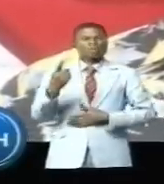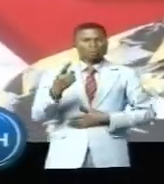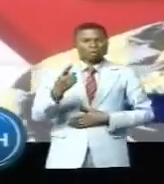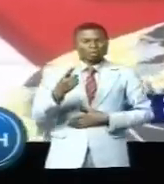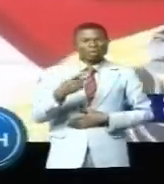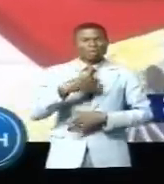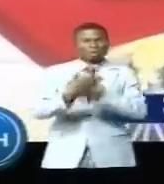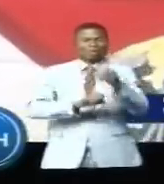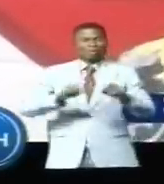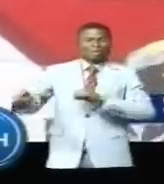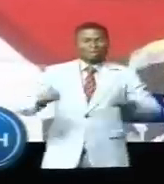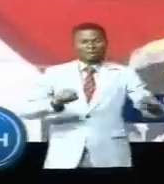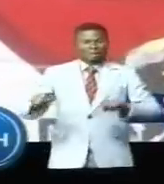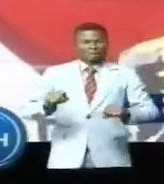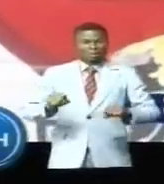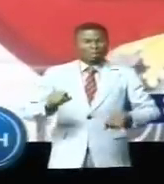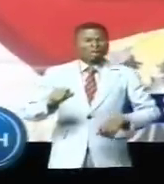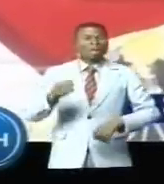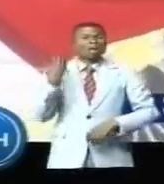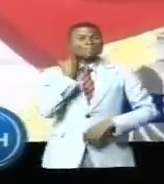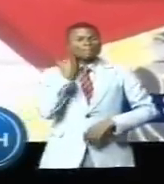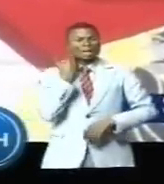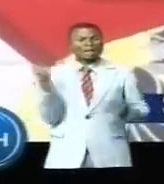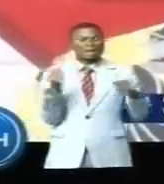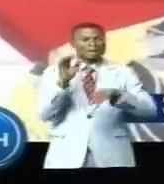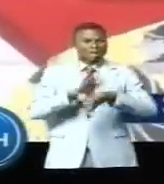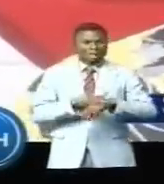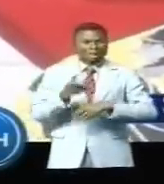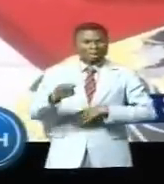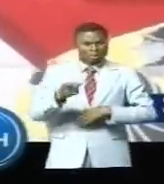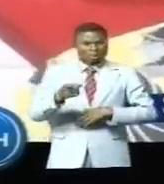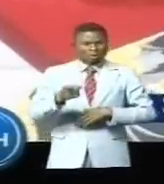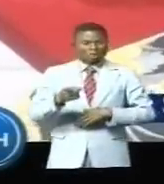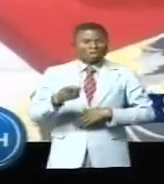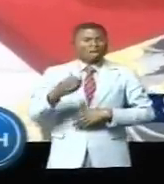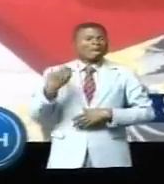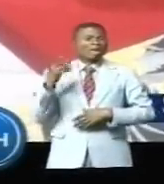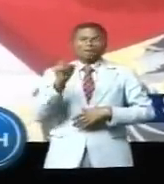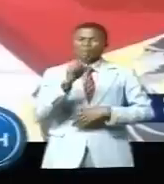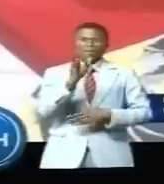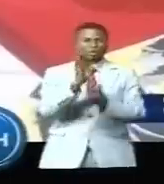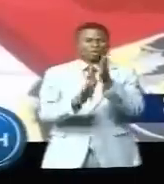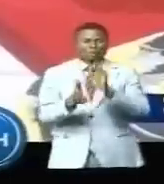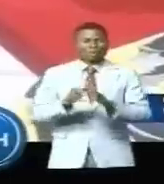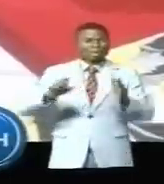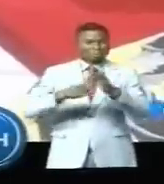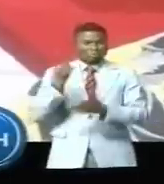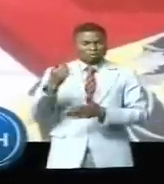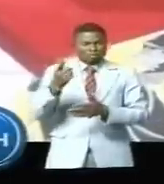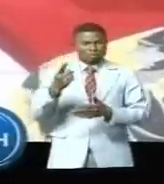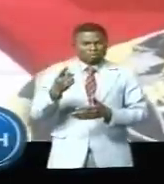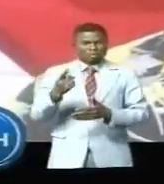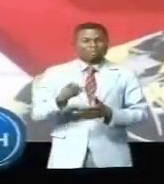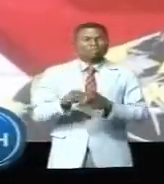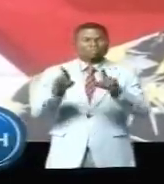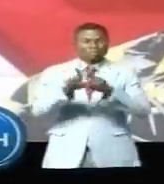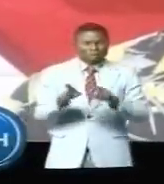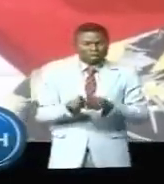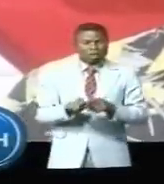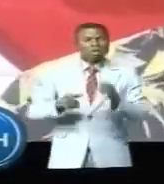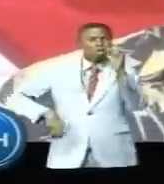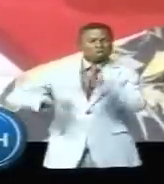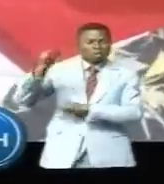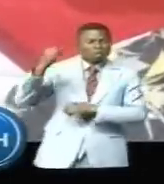je fasse un examen de malaria et ça sort négatif. C'est pour la première fois. Toujours on dit les quinoa, toujours la malaria.